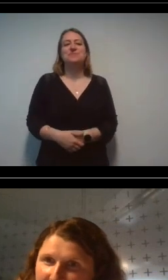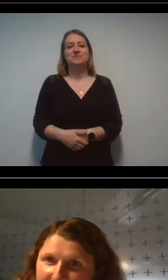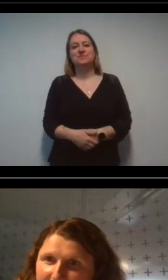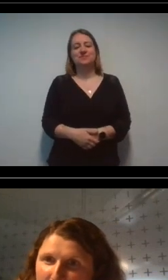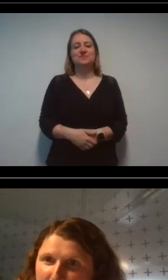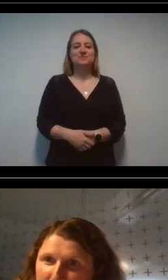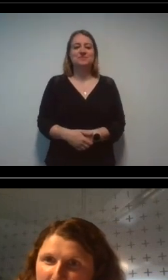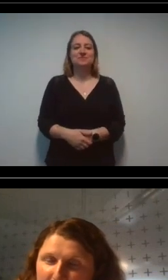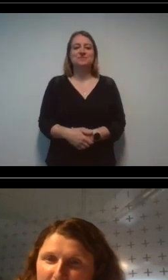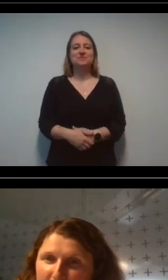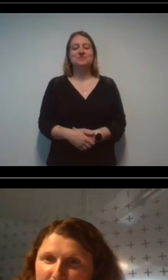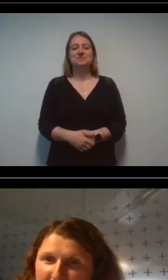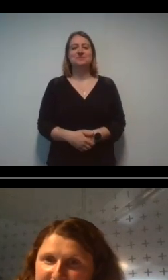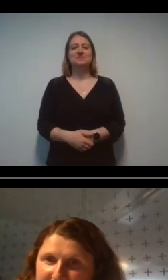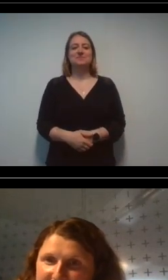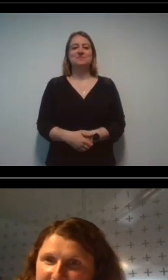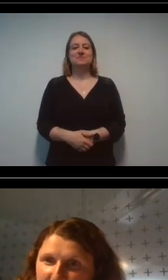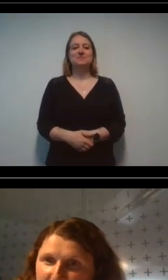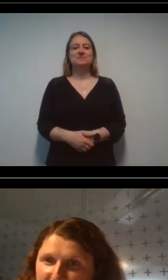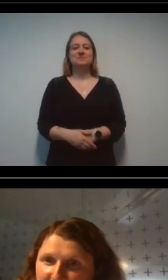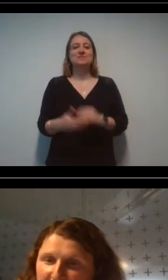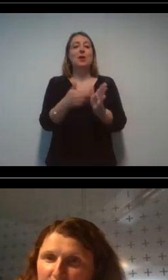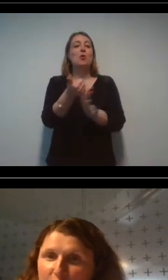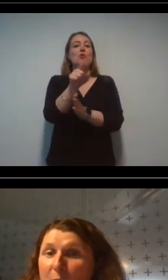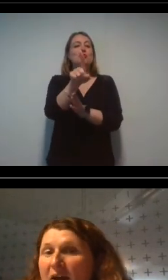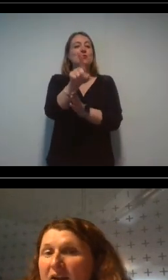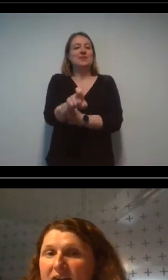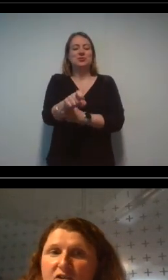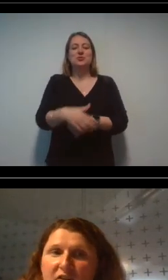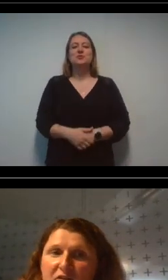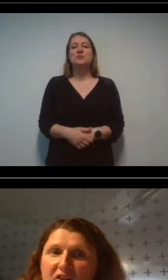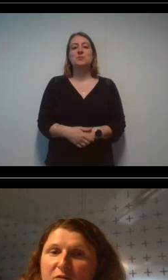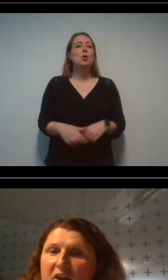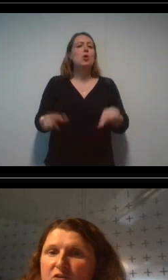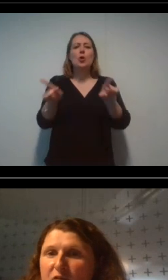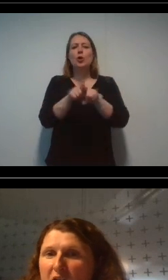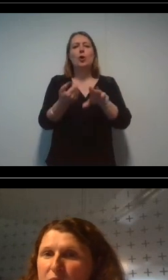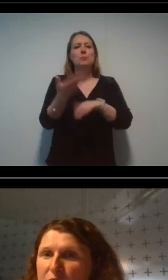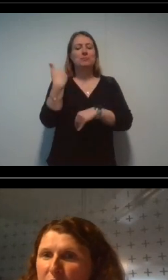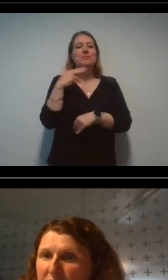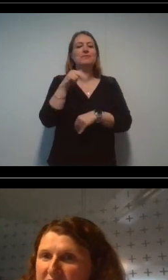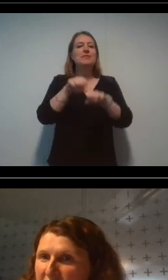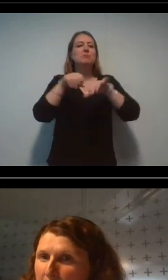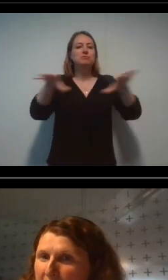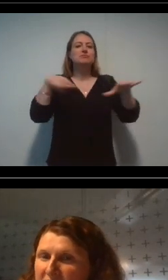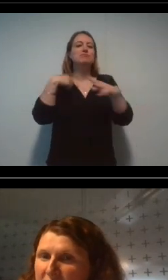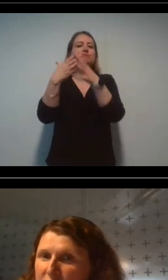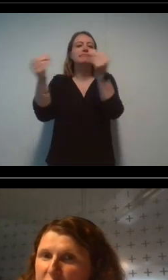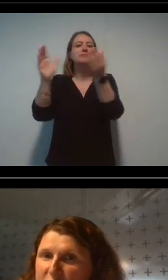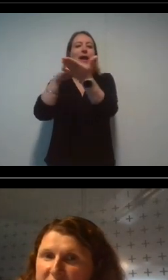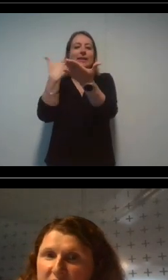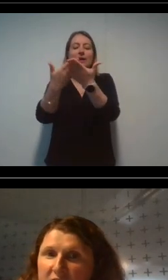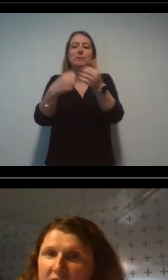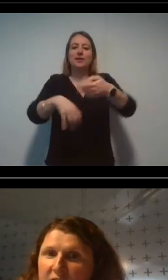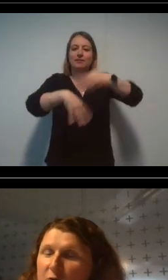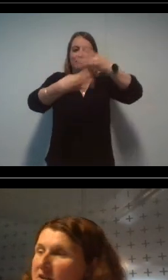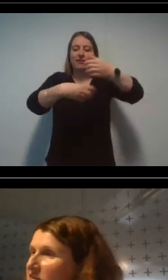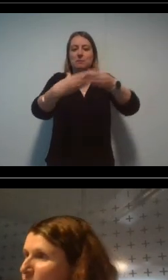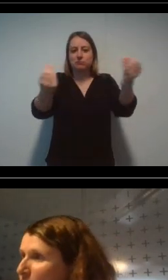On a hop, encore une petite question. Donc, pareil, je vais lancer le sondage, on verra plus les interprètes et la